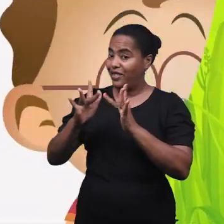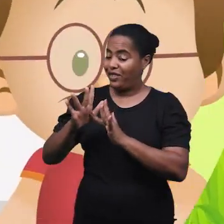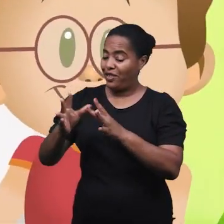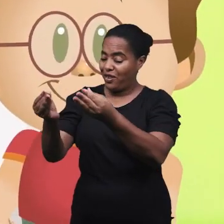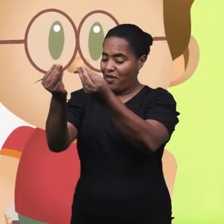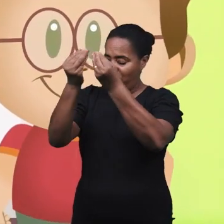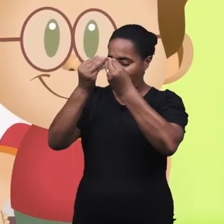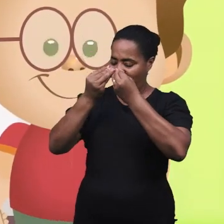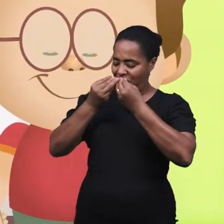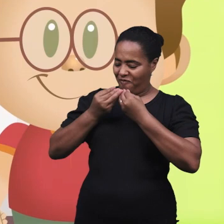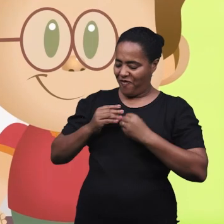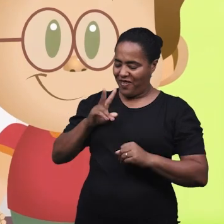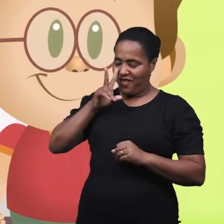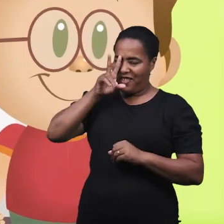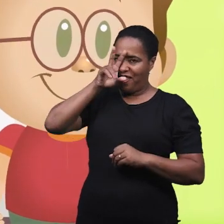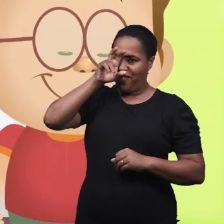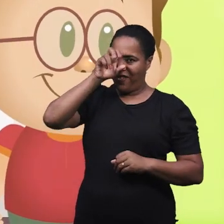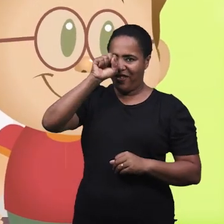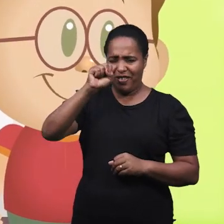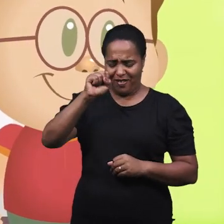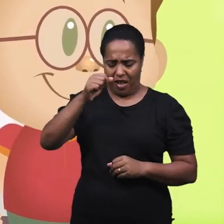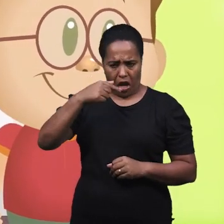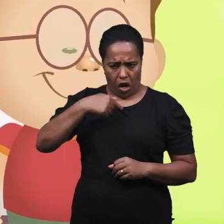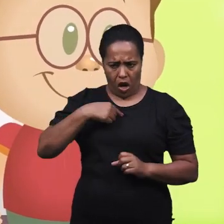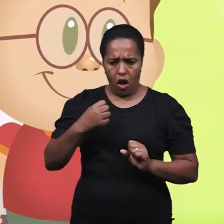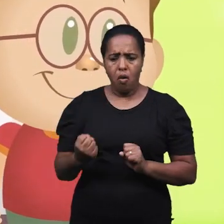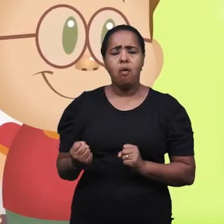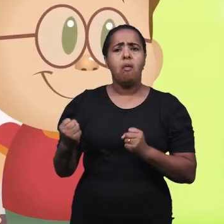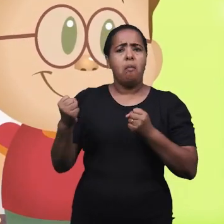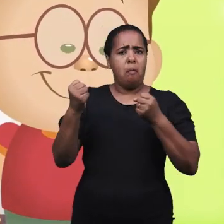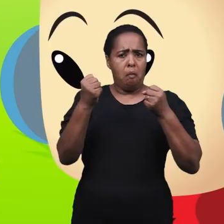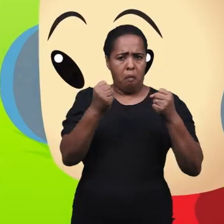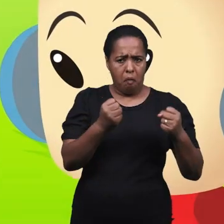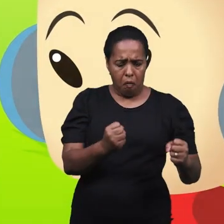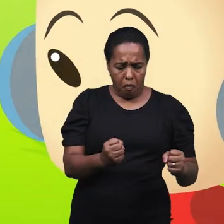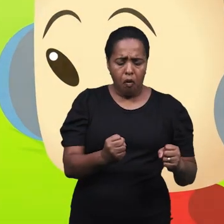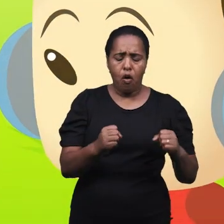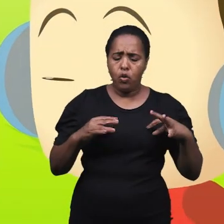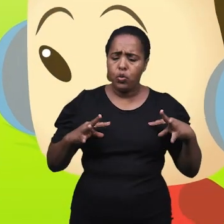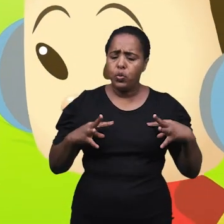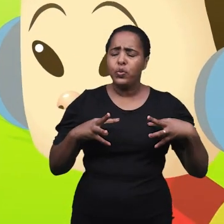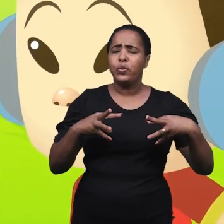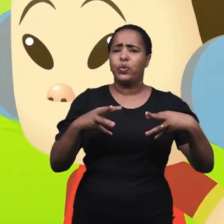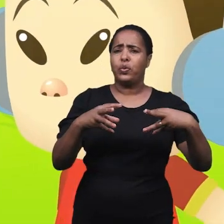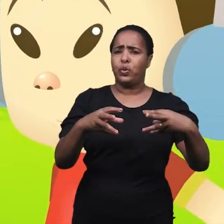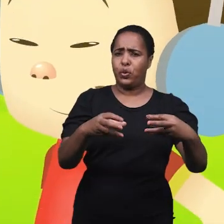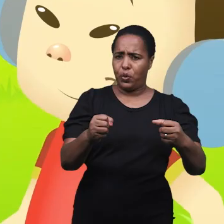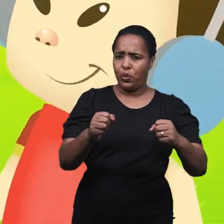naquele que me fortalece. Eu tudo posso